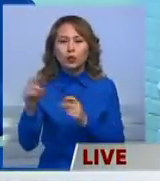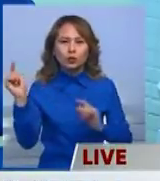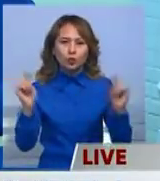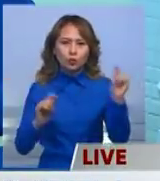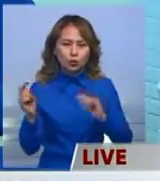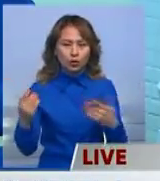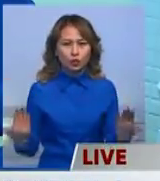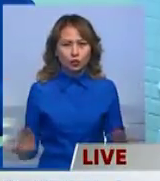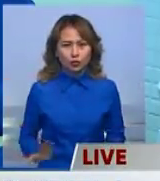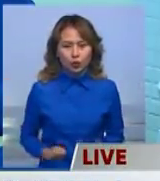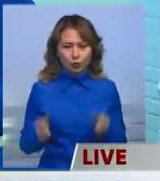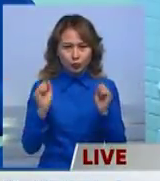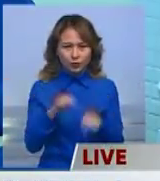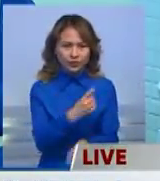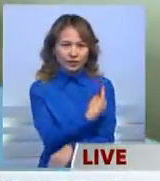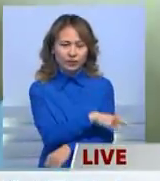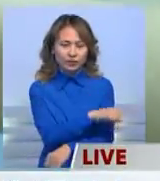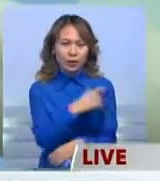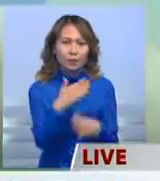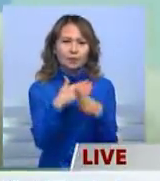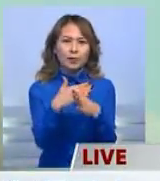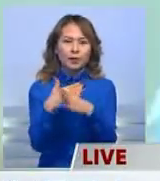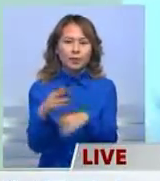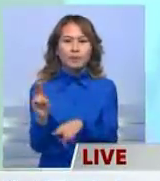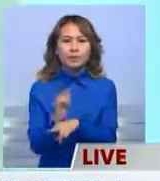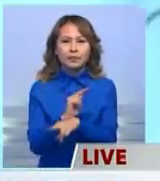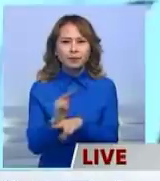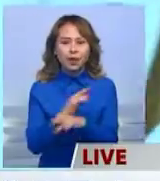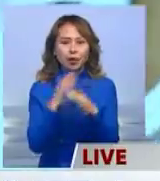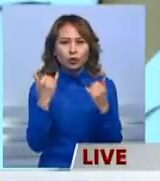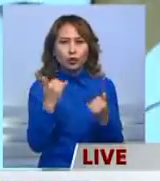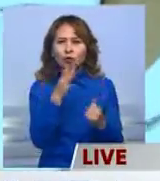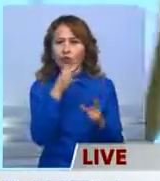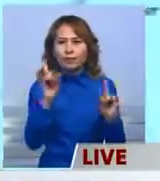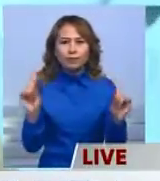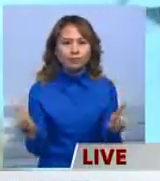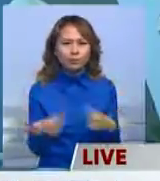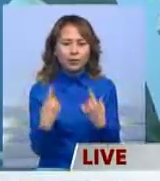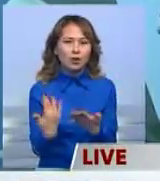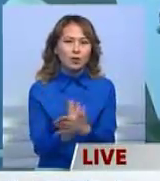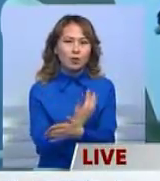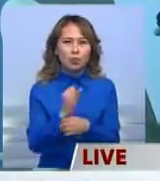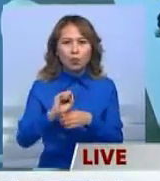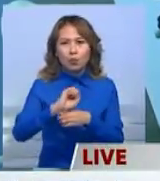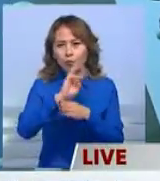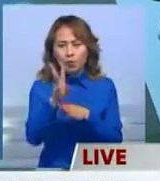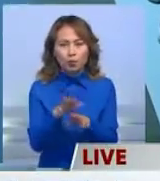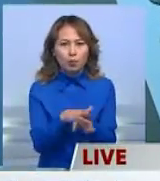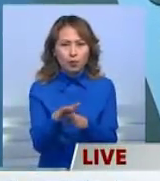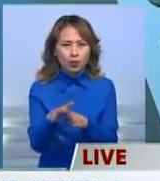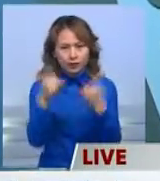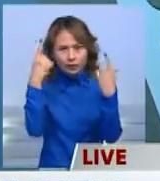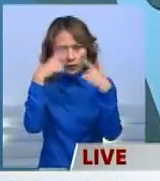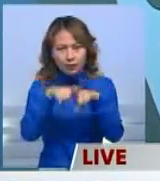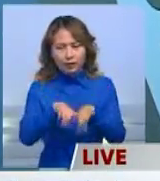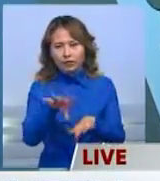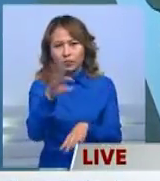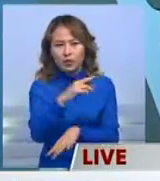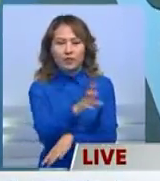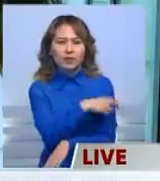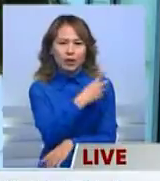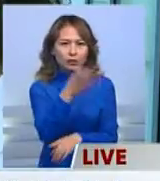тұрғындарына да дәрігерлік көмек көрсетеді. Орталық іші заманауи қондырғылармен толықтай жабдықталған, білікті дәрігерлер де